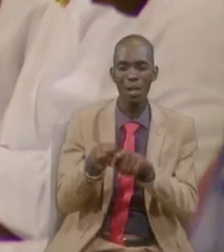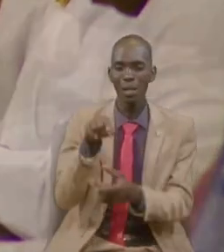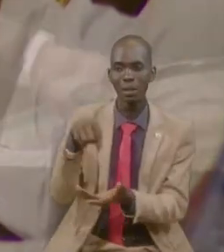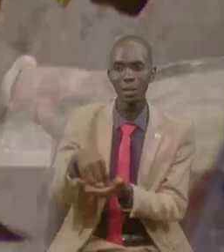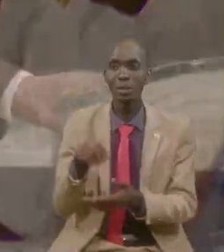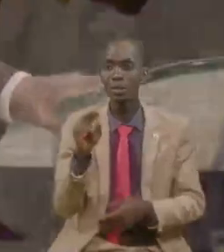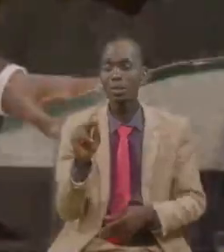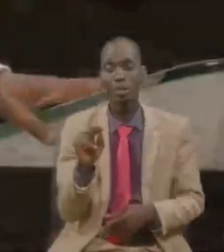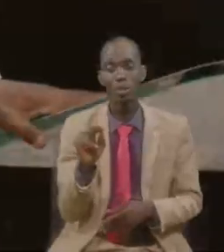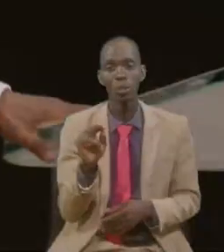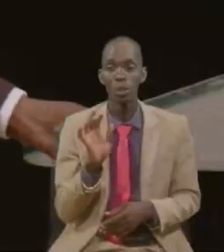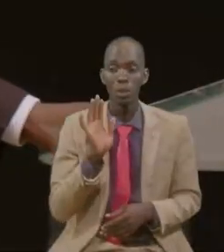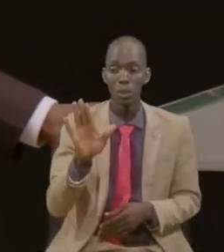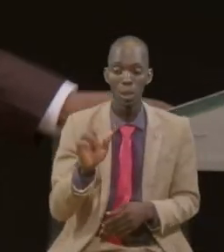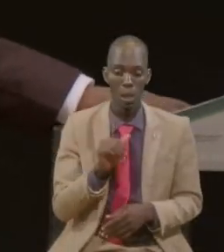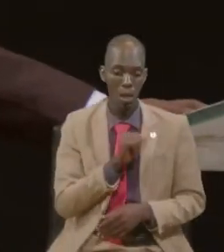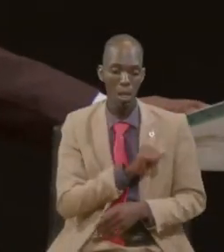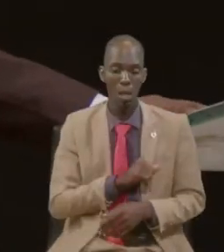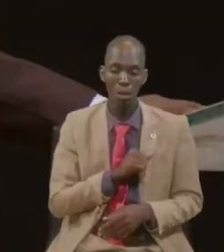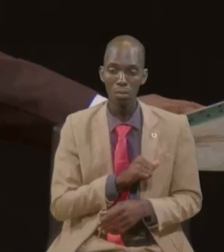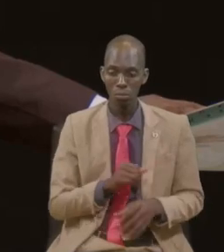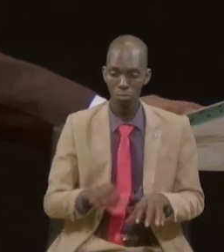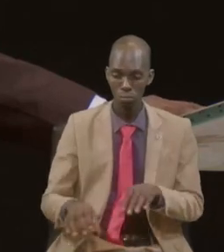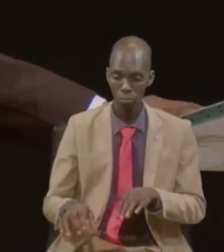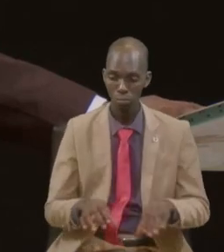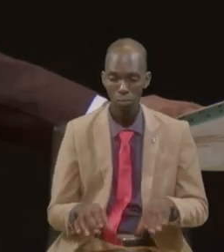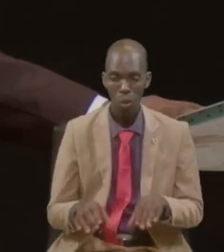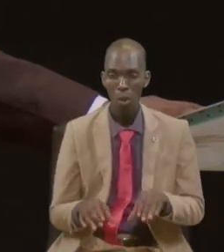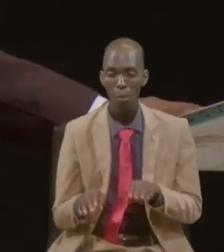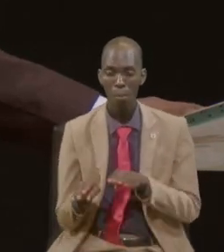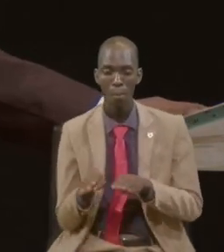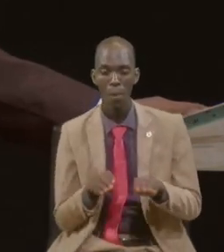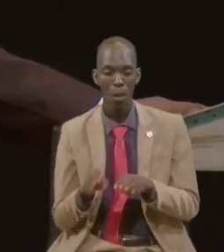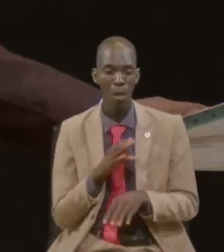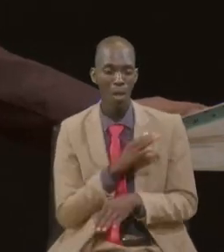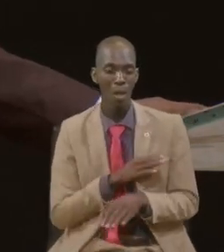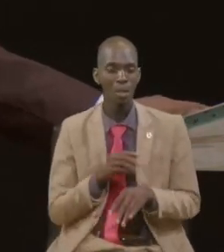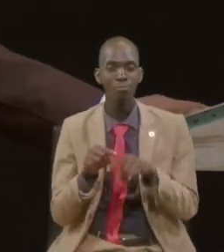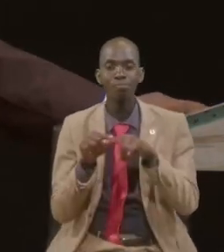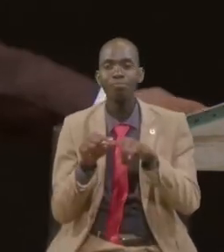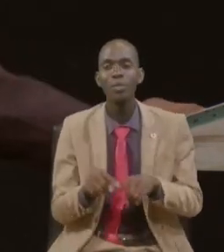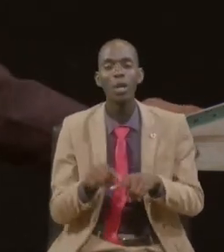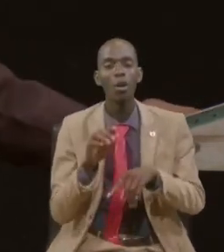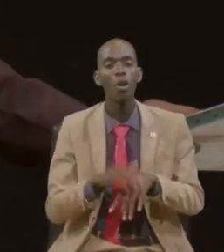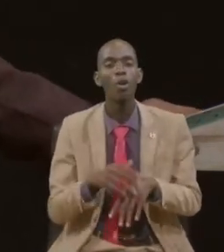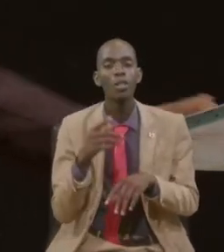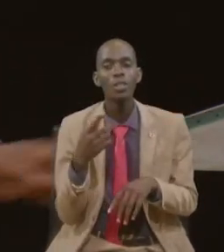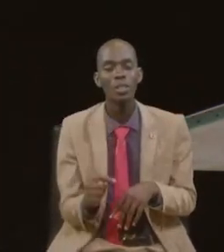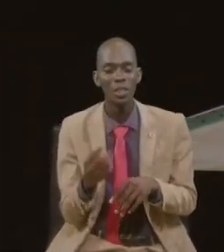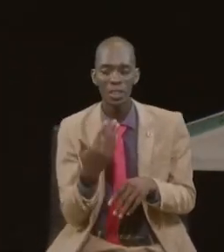Leur action, le comportement, le caractère